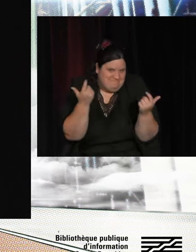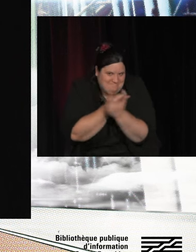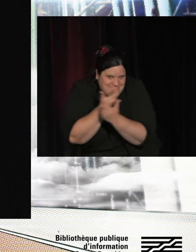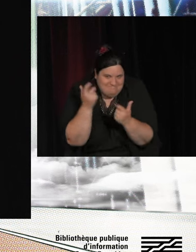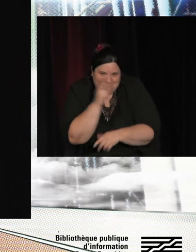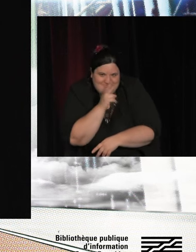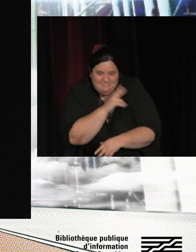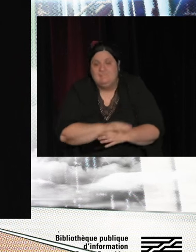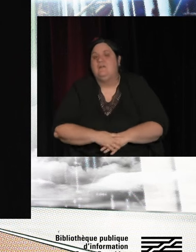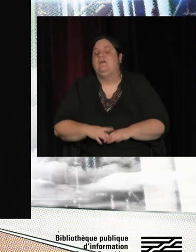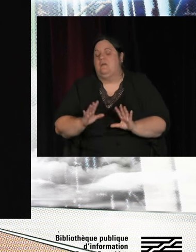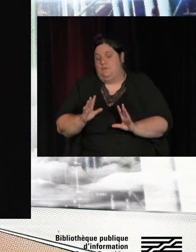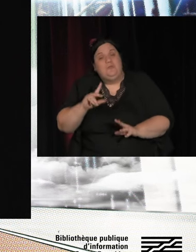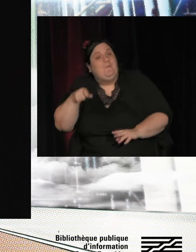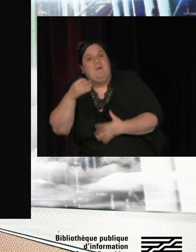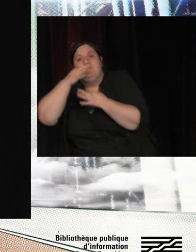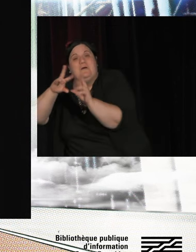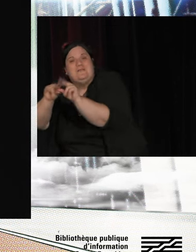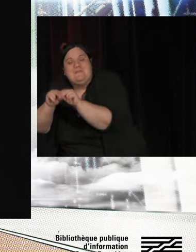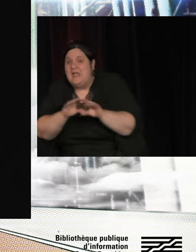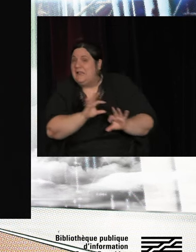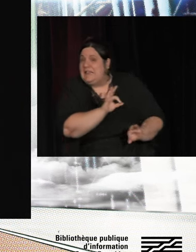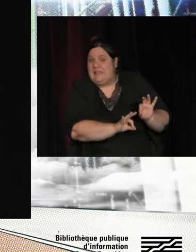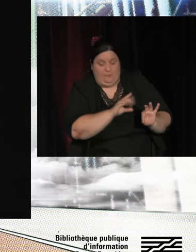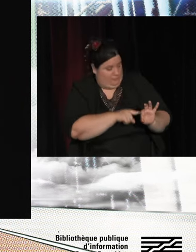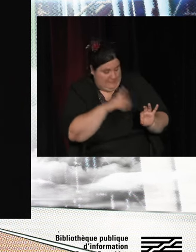setup pendant, mais parce que c'était compliqué à expliquer, OK.